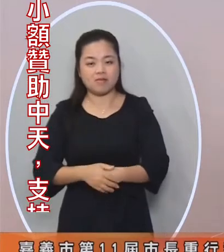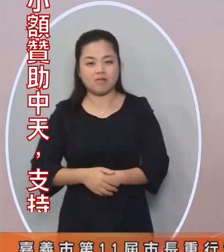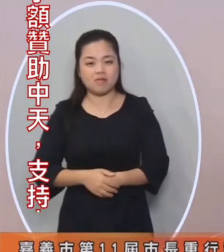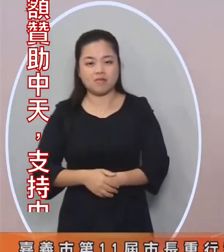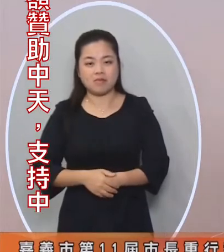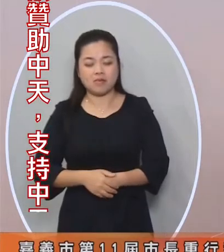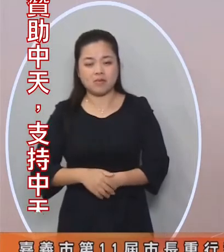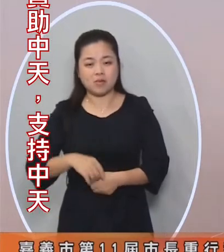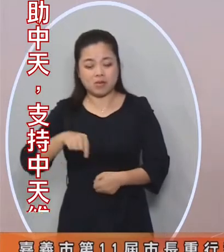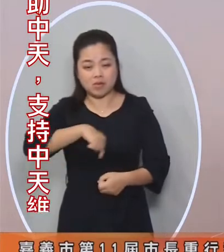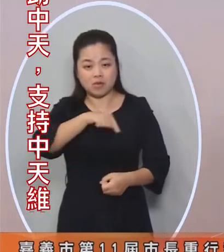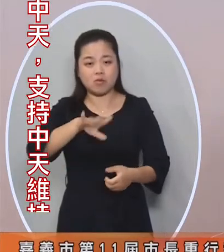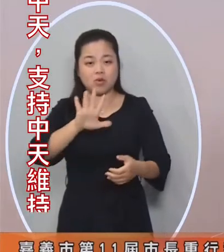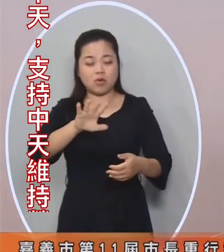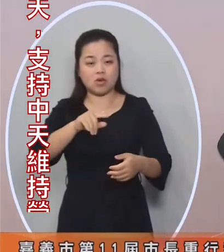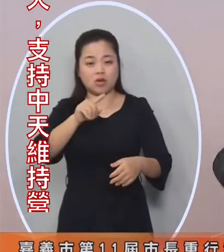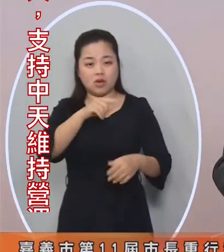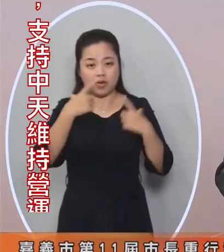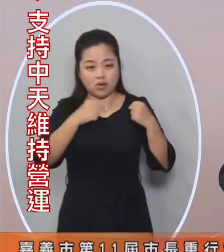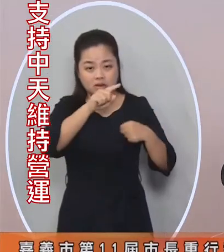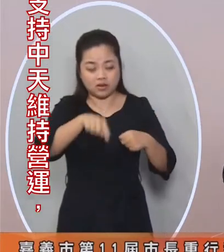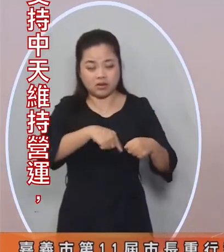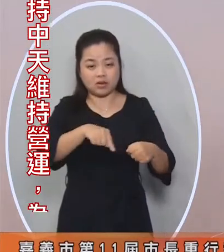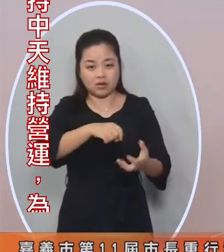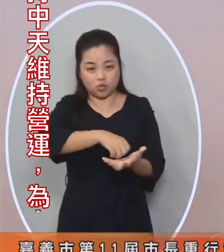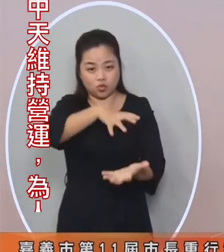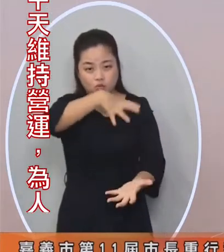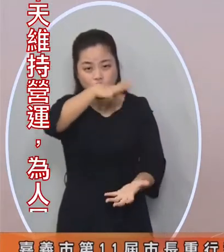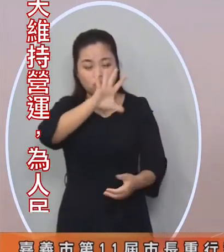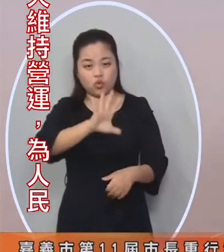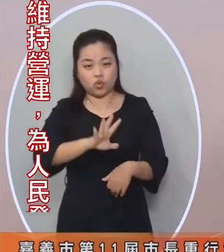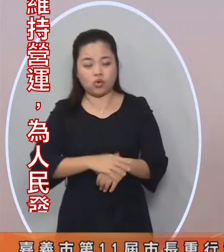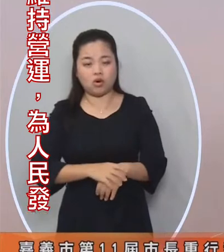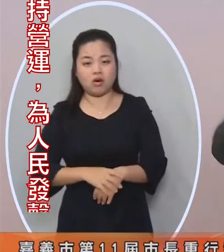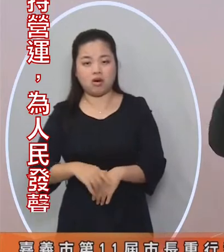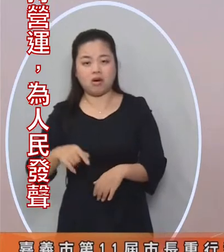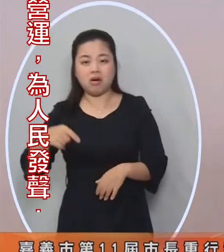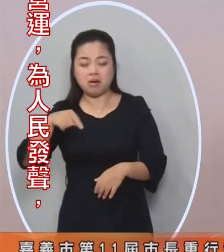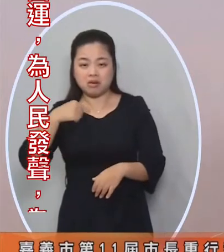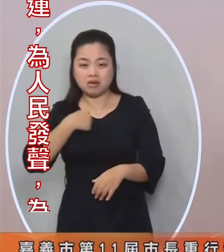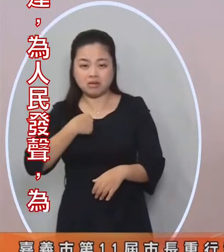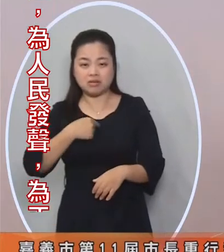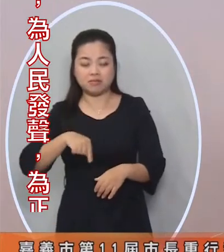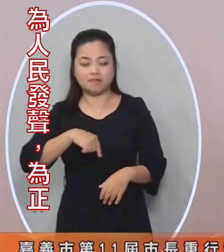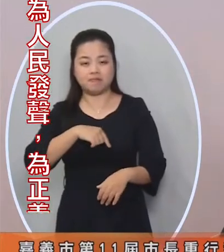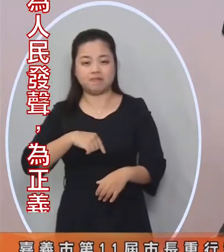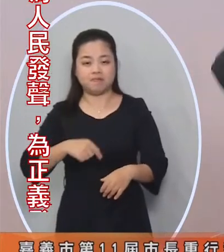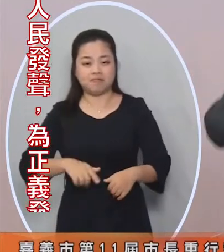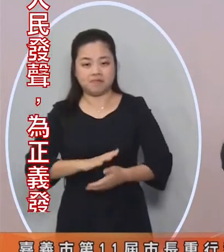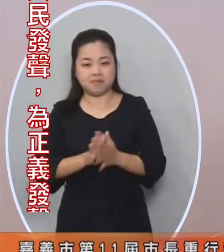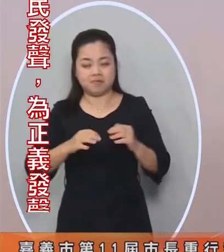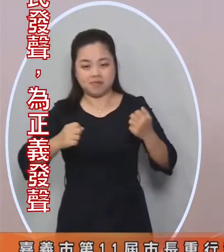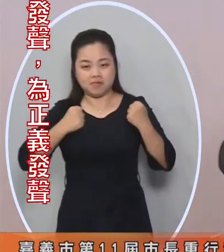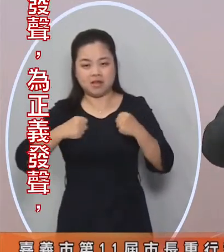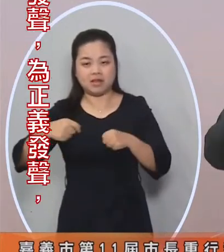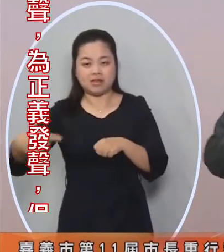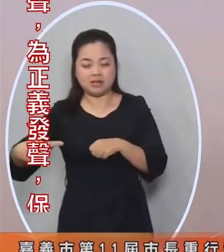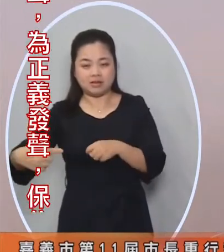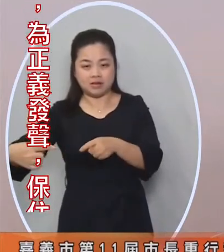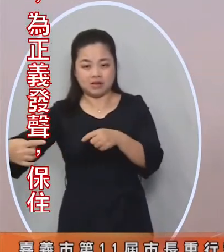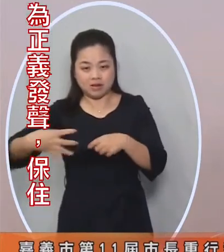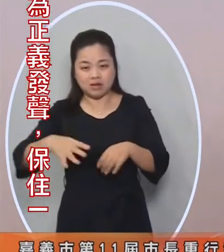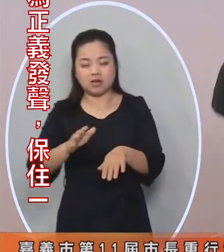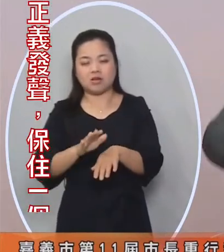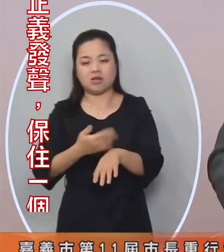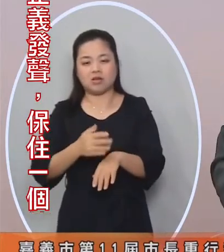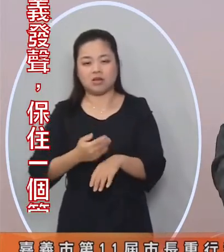啊！我有原主舵，你土伊要甲抢，啊，我甲你跪咧叫我讲啊，你底穿十公尺，伊来甲拍我跳，只